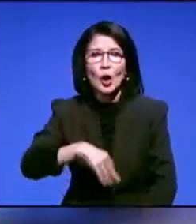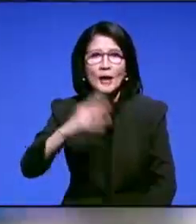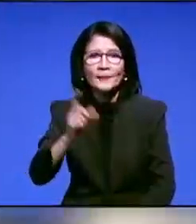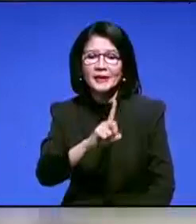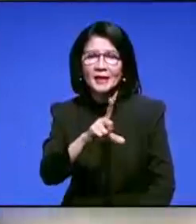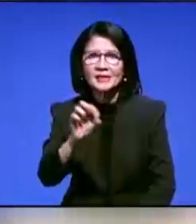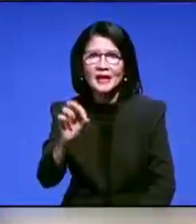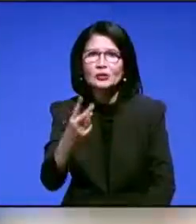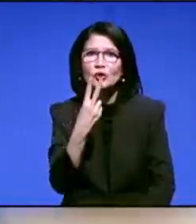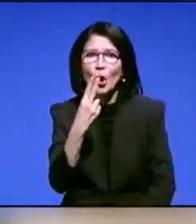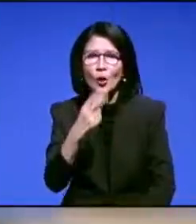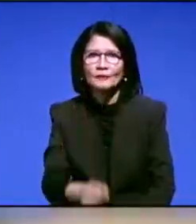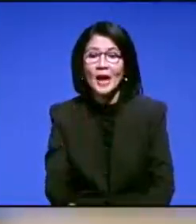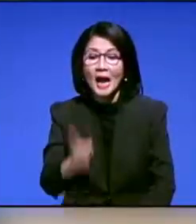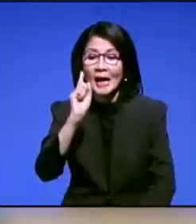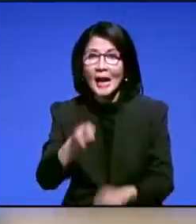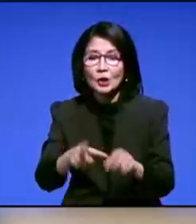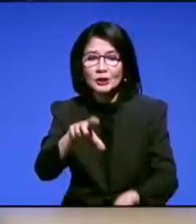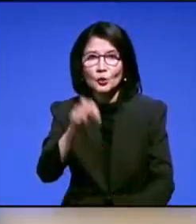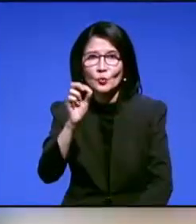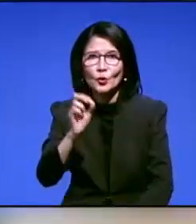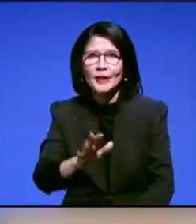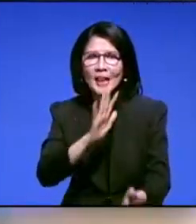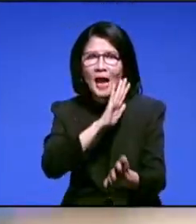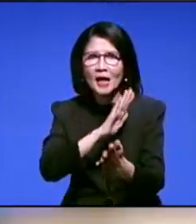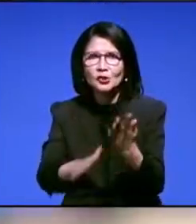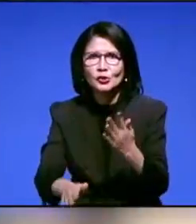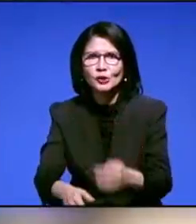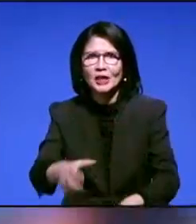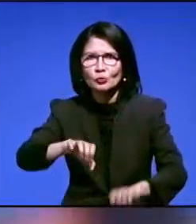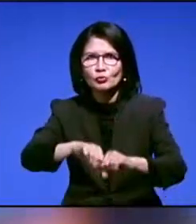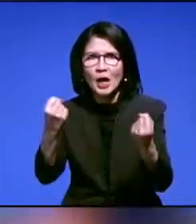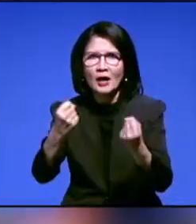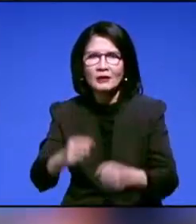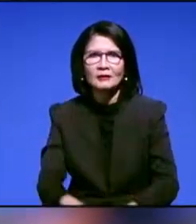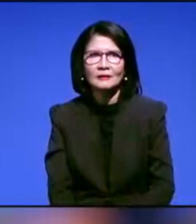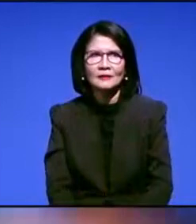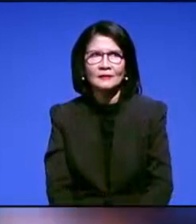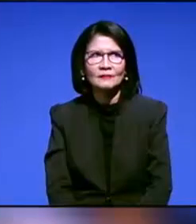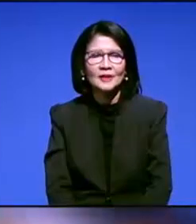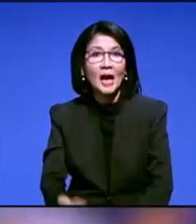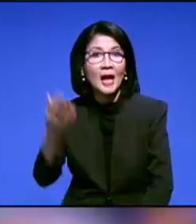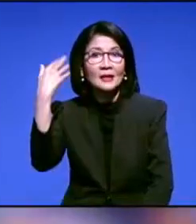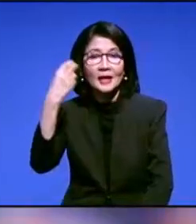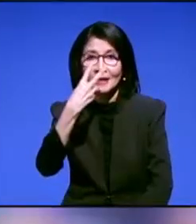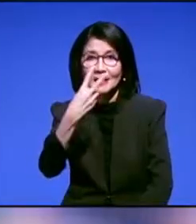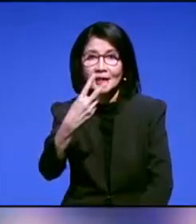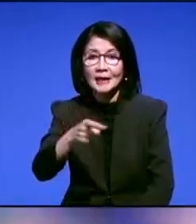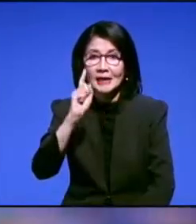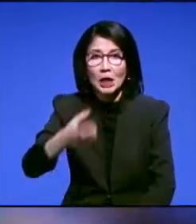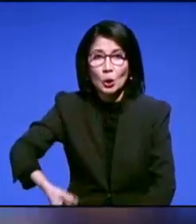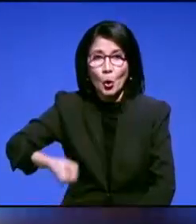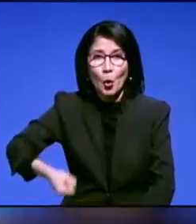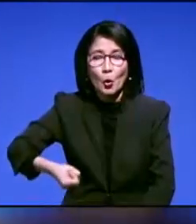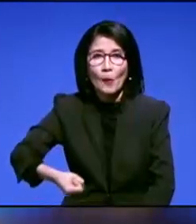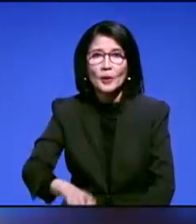100 batang. Bila ditemukan, maka akan langsung dimusnahkan. Tadi dilihat di salah satu koper milik